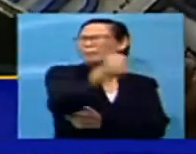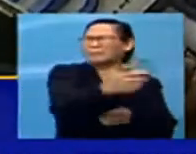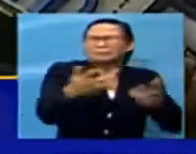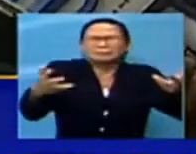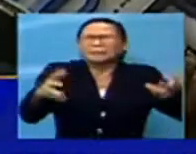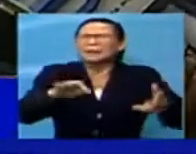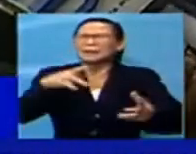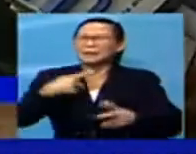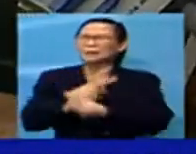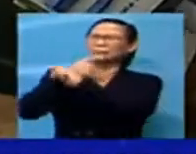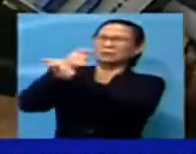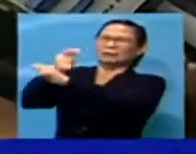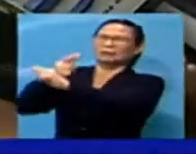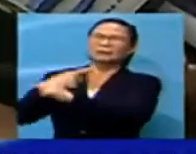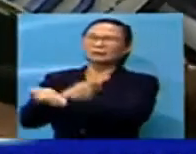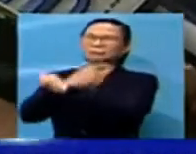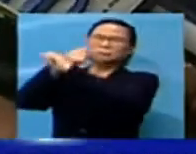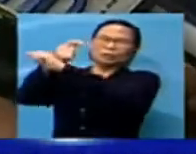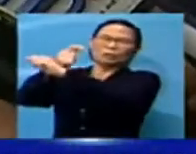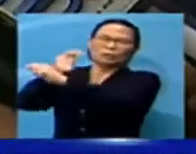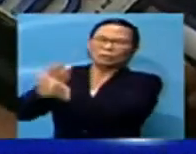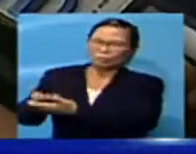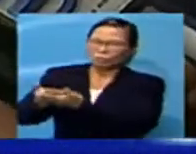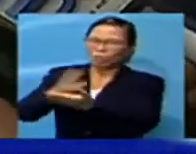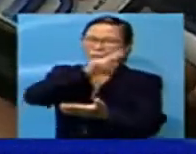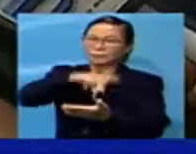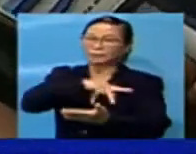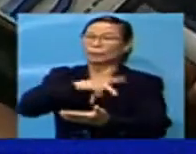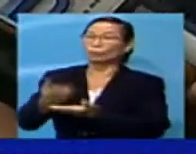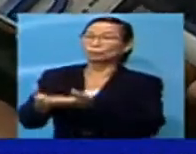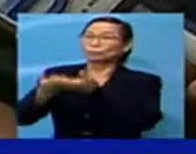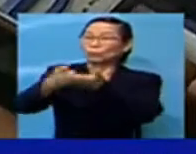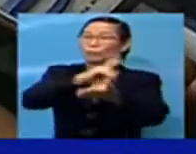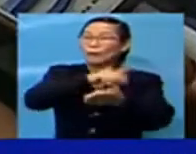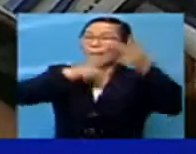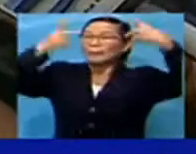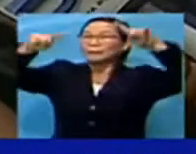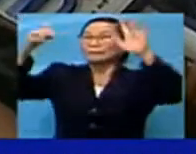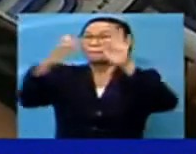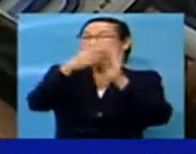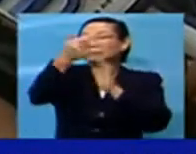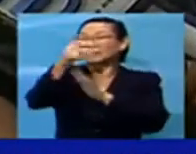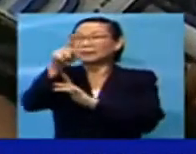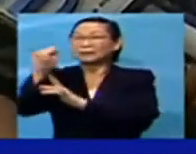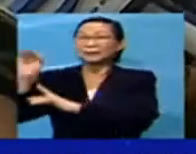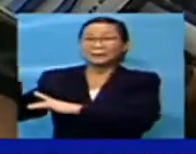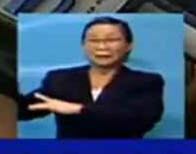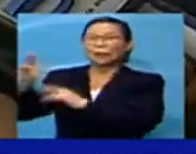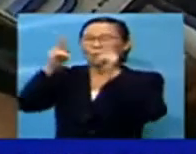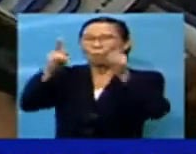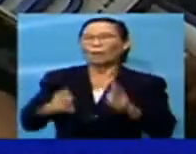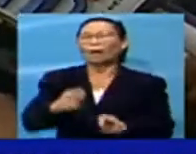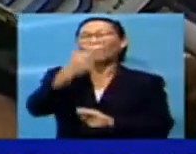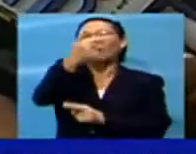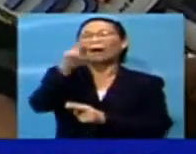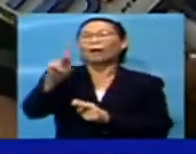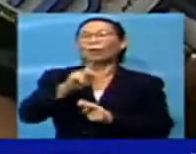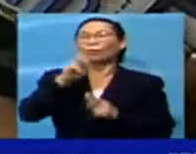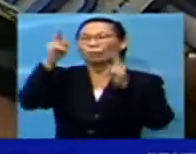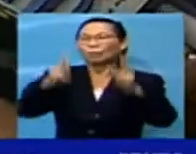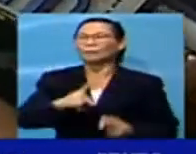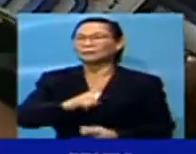mempertahankan bahawa usul persendirian Presiden PAS ini adalah hak umat Islam, hak rakyat